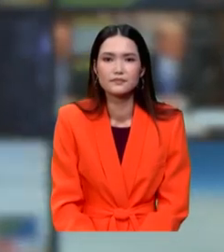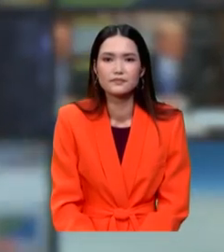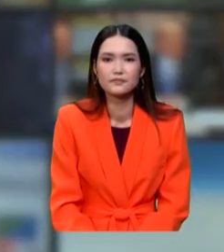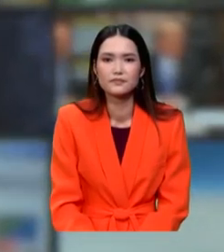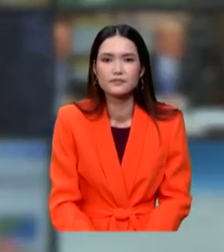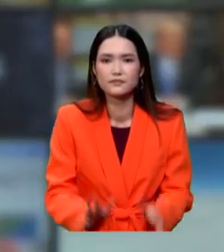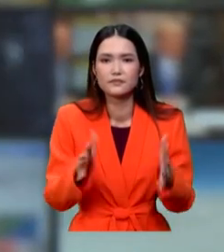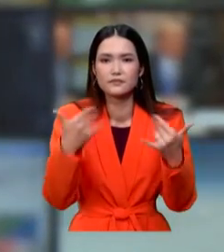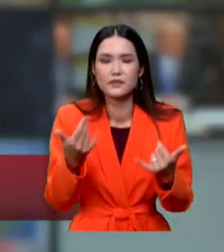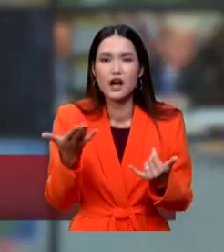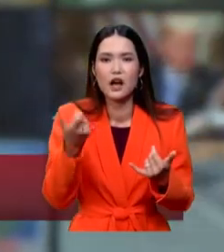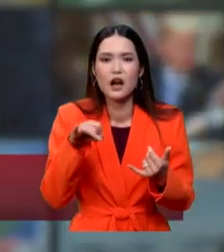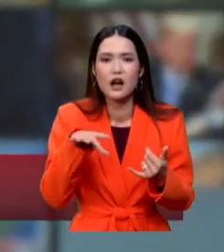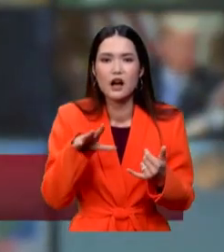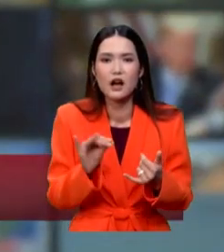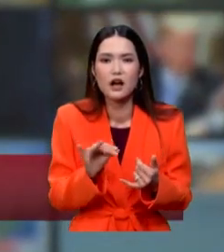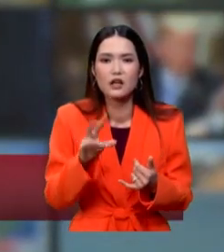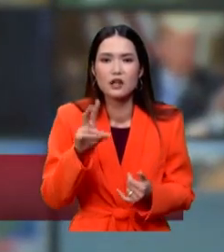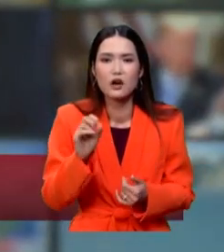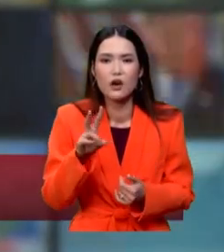Бүгін Huawei ICT Competition